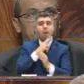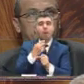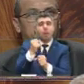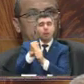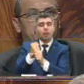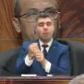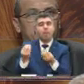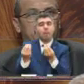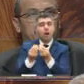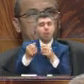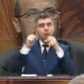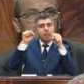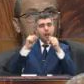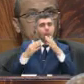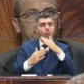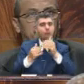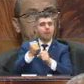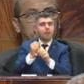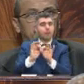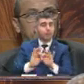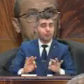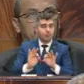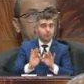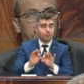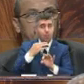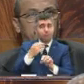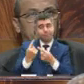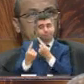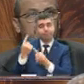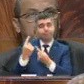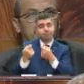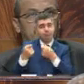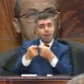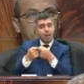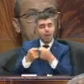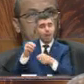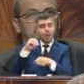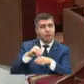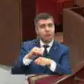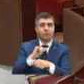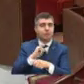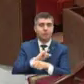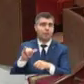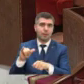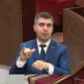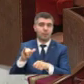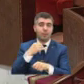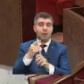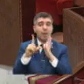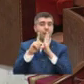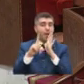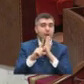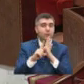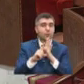ينبغي التسريع بواحد مجال ديال الاجراءات اللي مشينا انها تنقص من هذا النقص الحاد. المرسوم اللي حنا